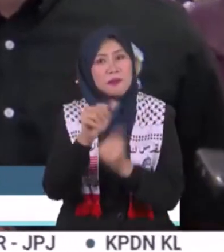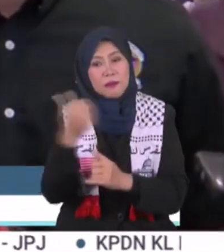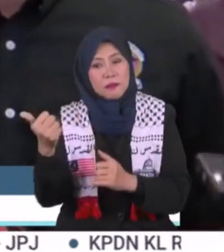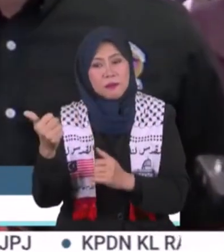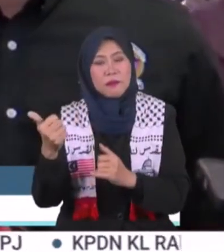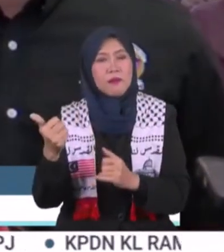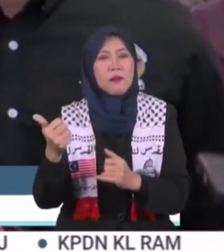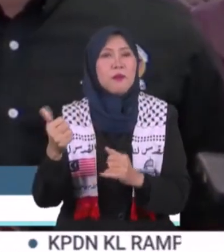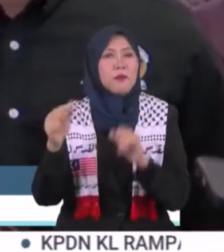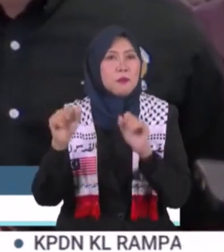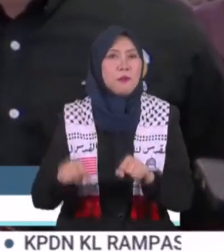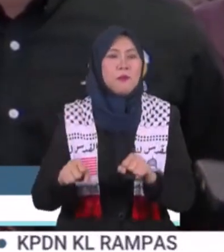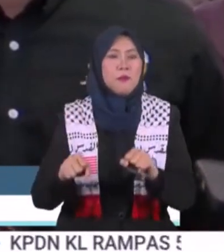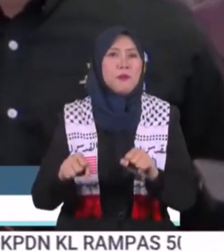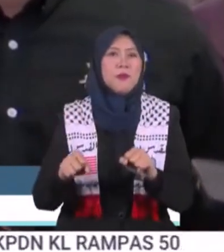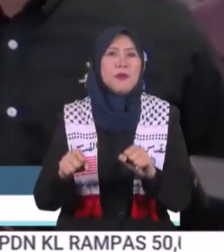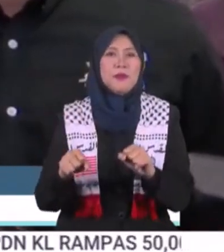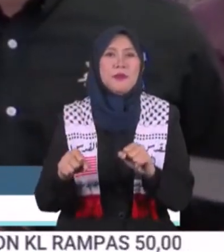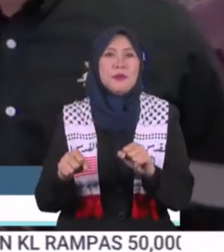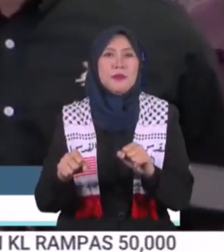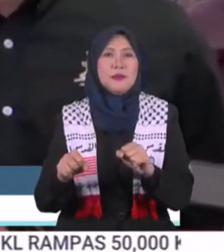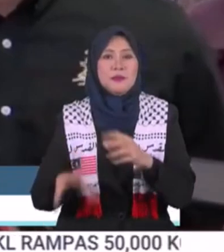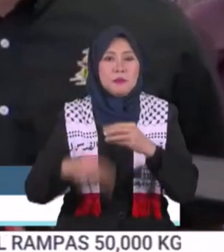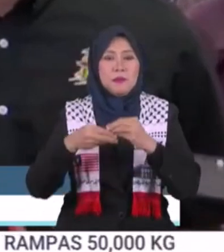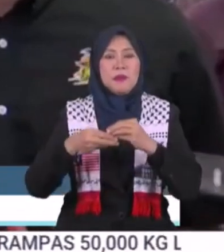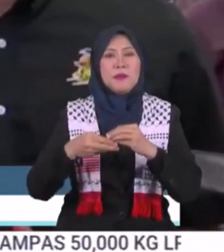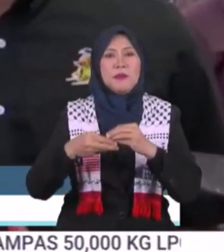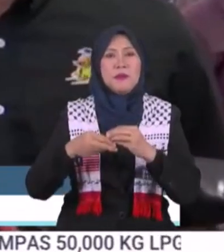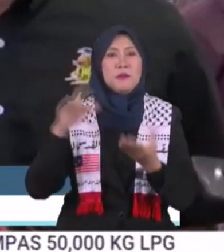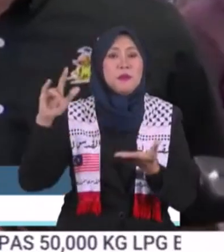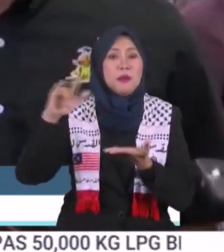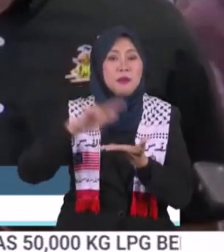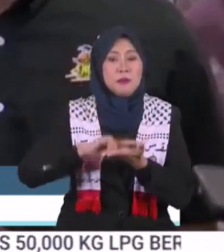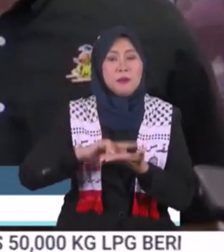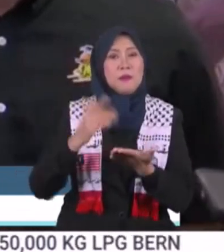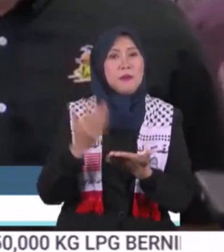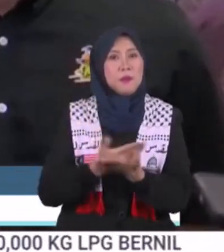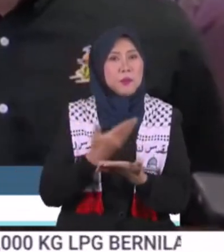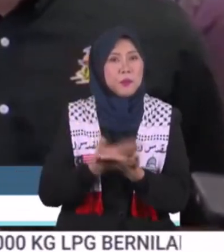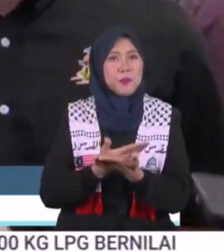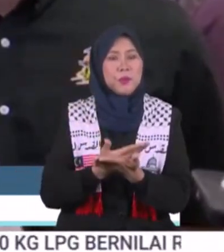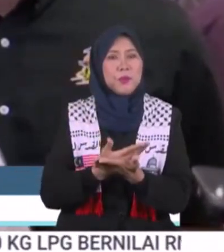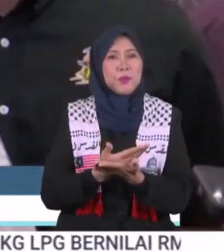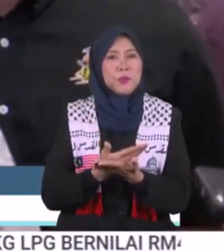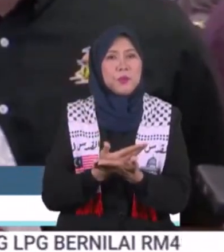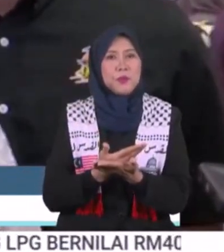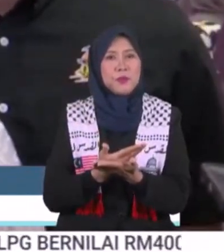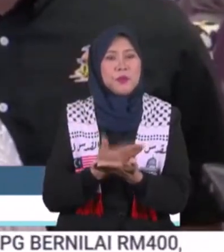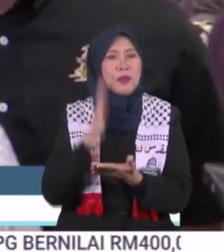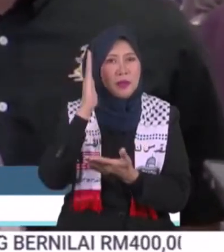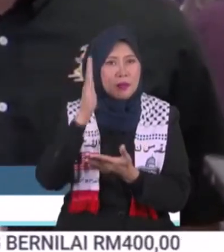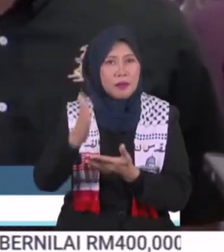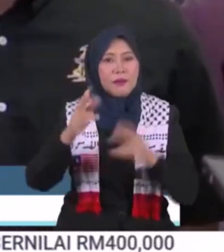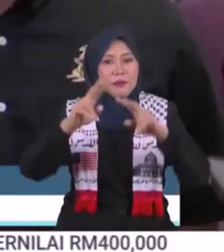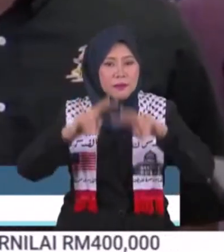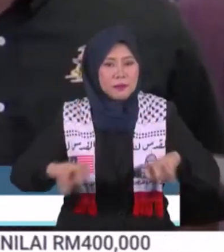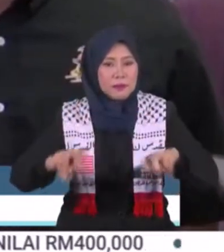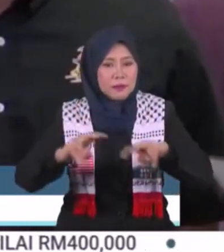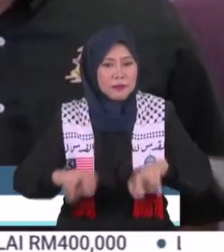dapat memberikan lagi penerbangan-penerbangan baru yang bakal kita kaji